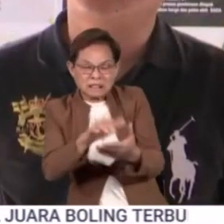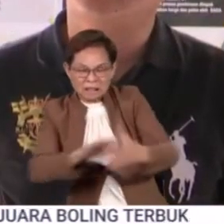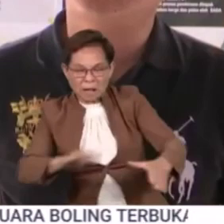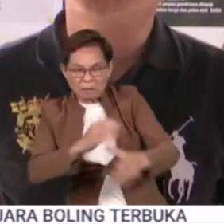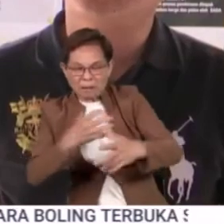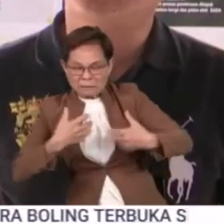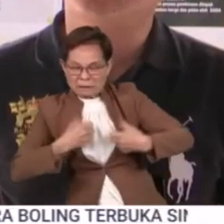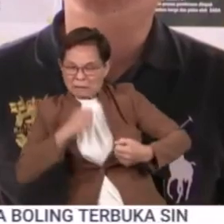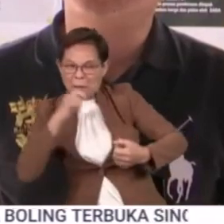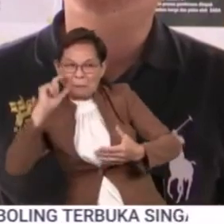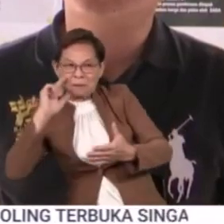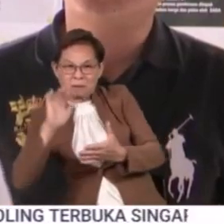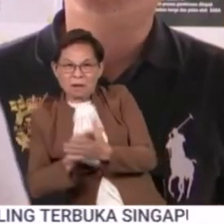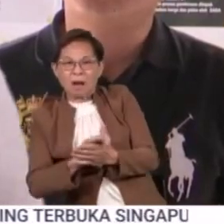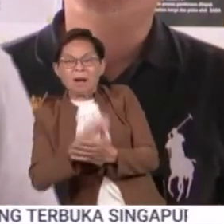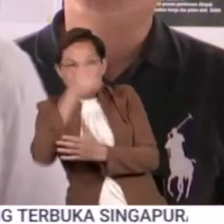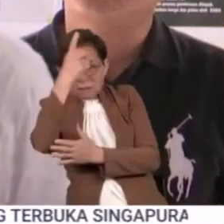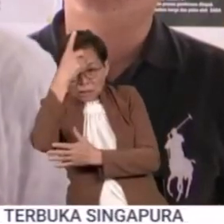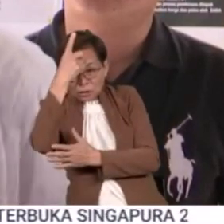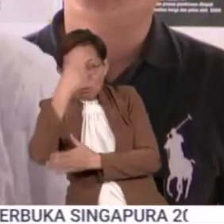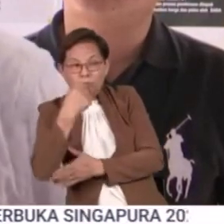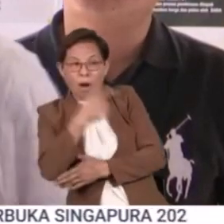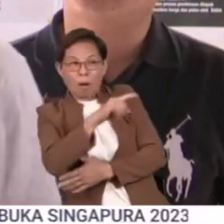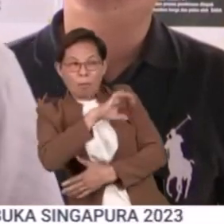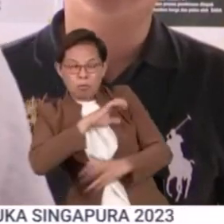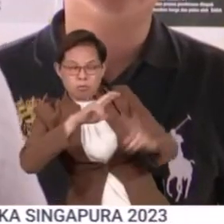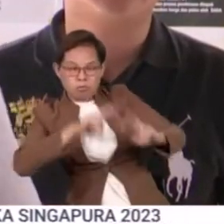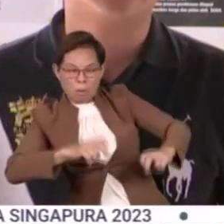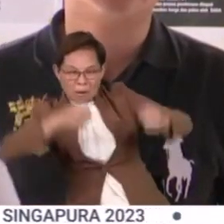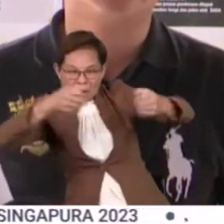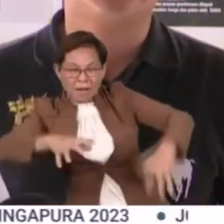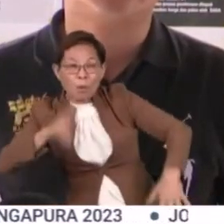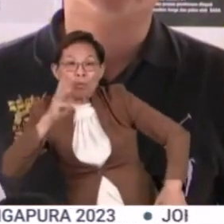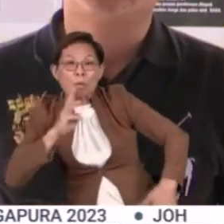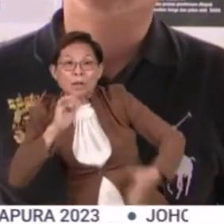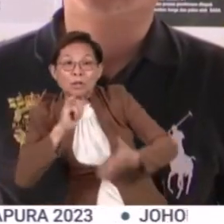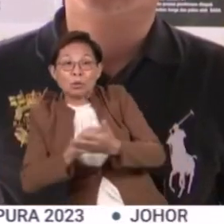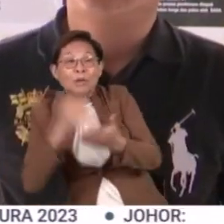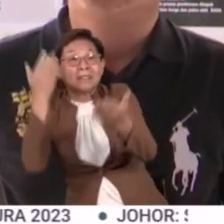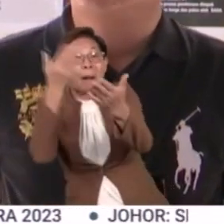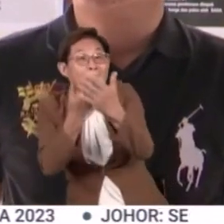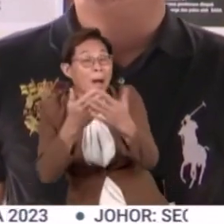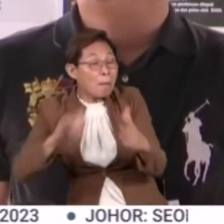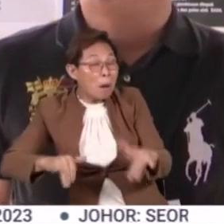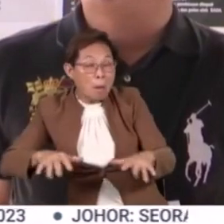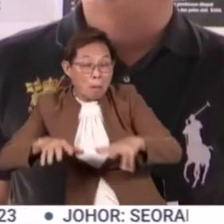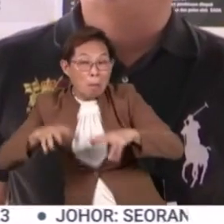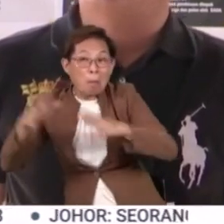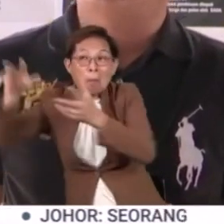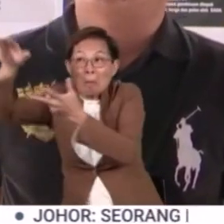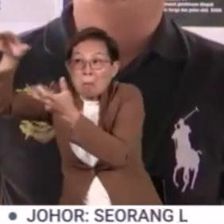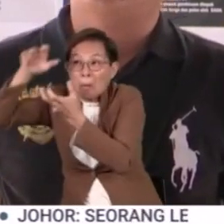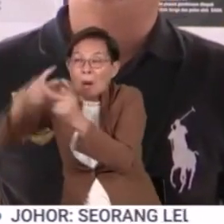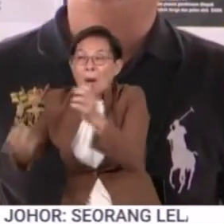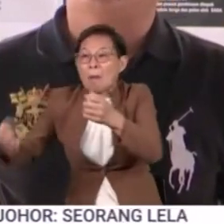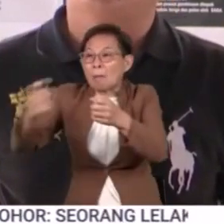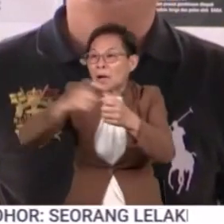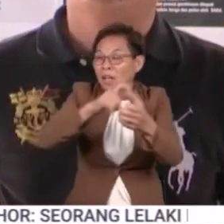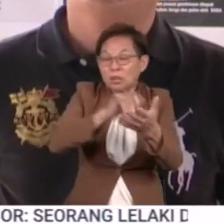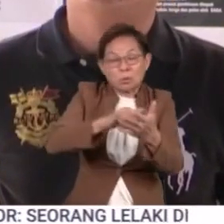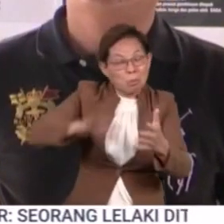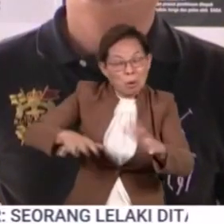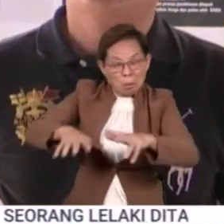dan sihat. Datuk Seri Saifuddin menyerahkan kepada polis untuk menyiasat kes kehilangan wanita itu. Setakat ini beliau belum menerima maklumat semasa mengenainya.